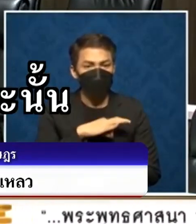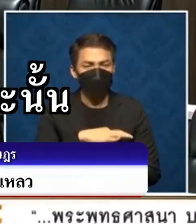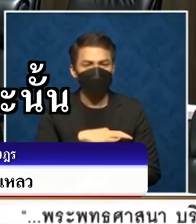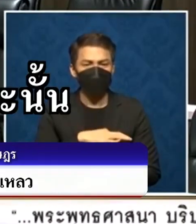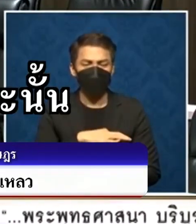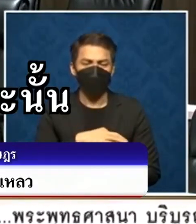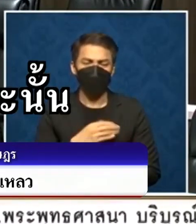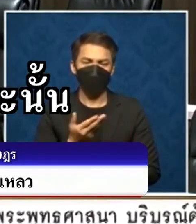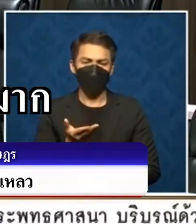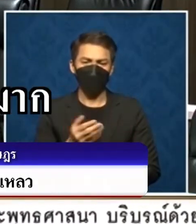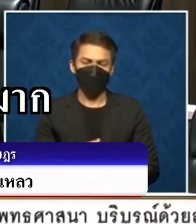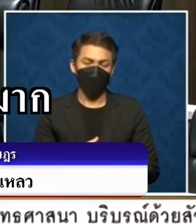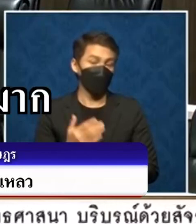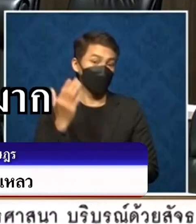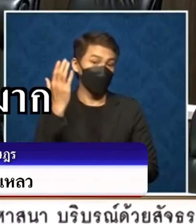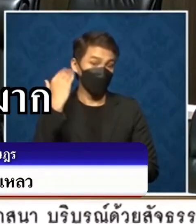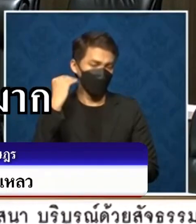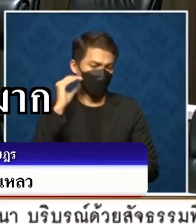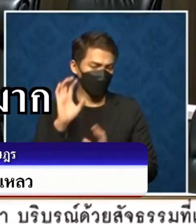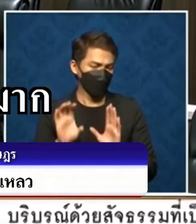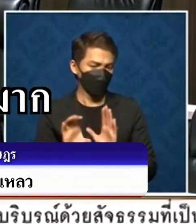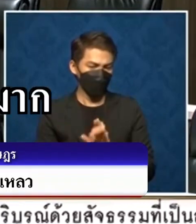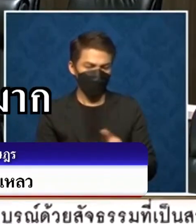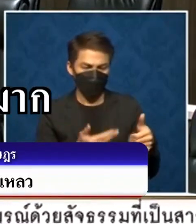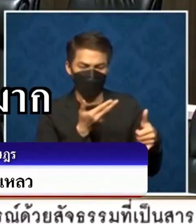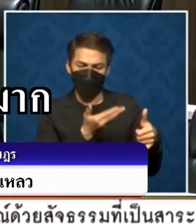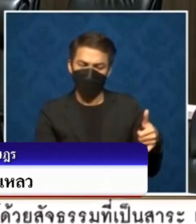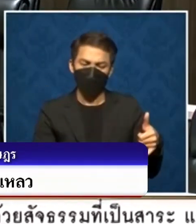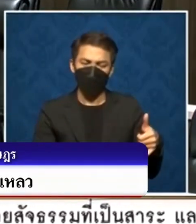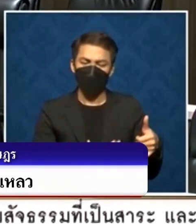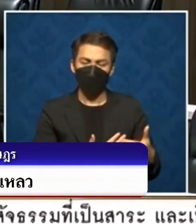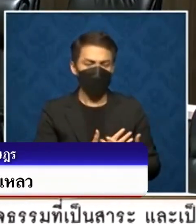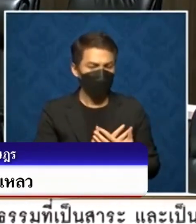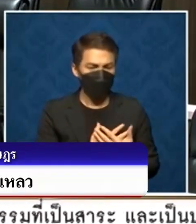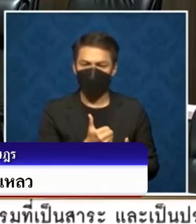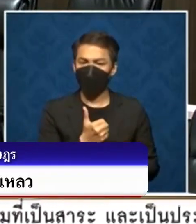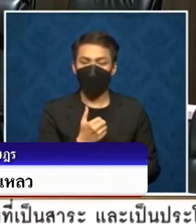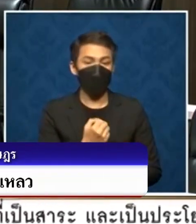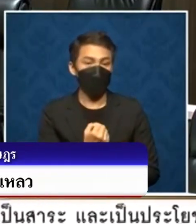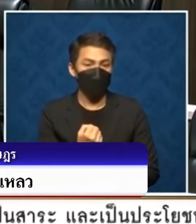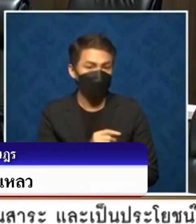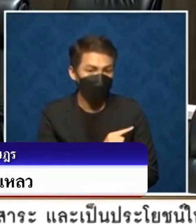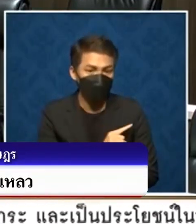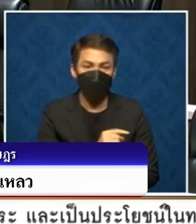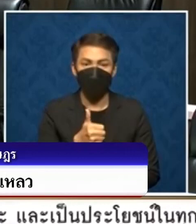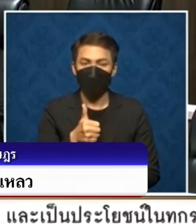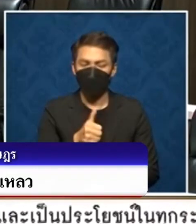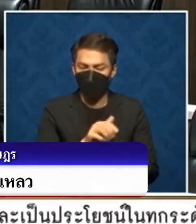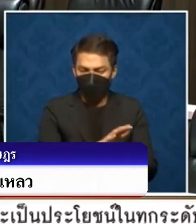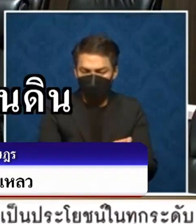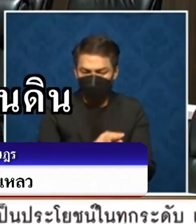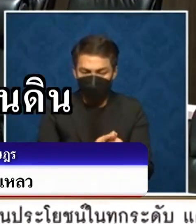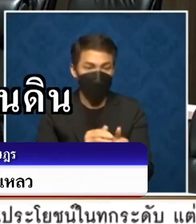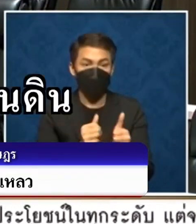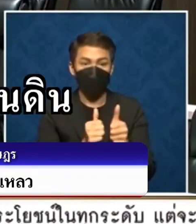ภาพของท่านในขณะนั้นน่ะเป็นผู้ชายที่มีความอบอุ่นมากรับผิดชอบเมตตาแต่แปลกมากครับท่